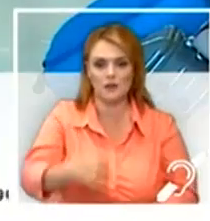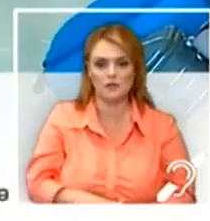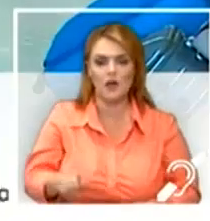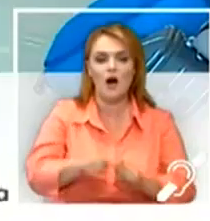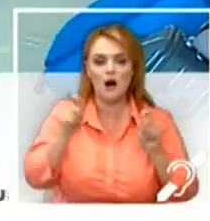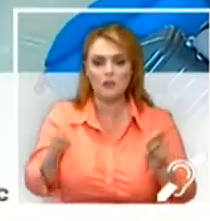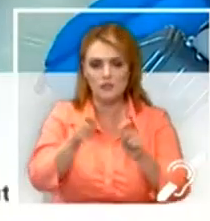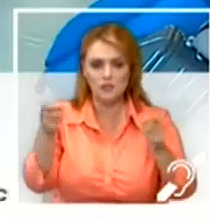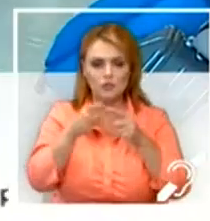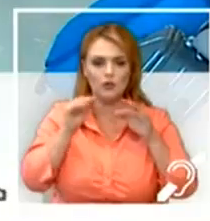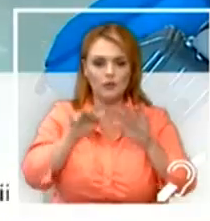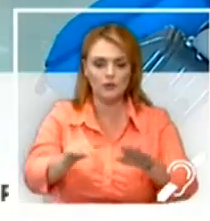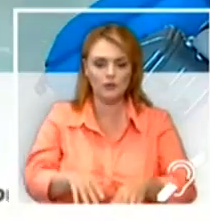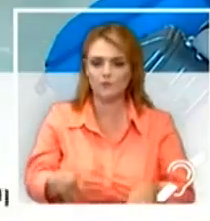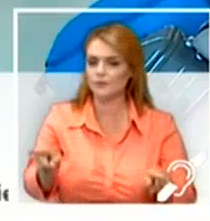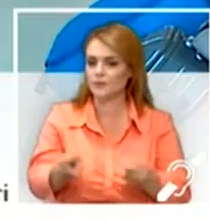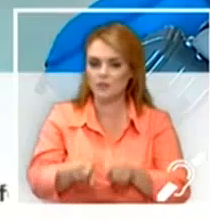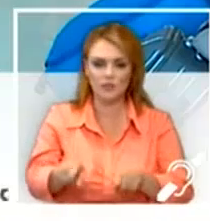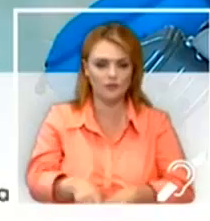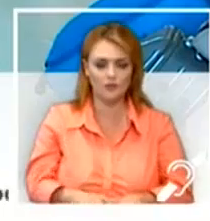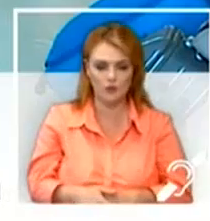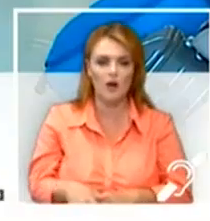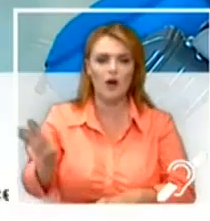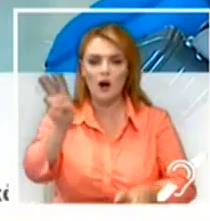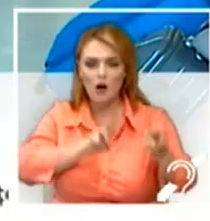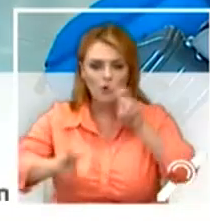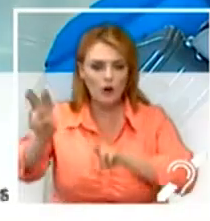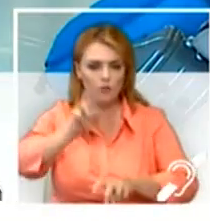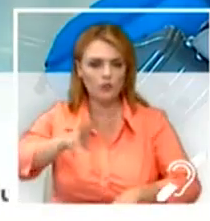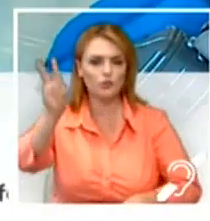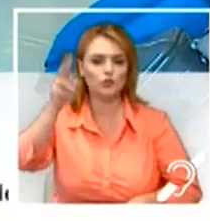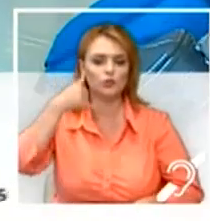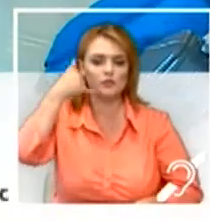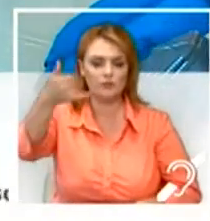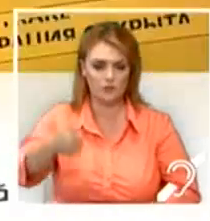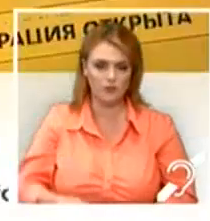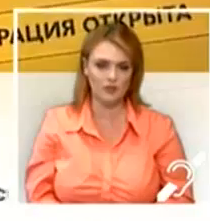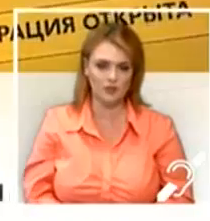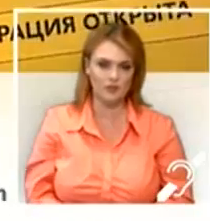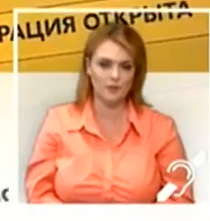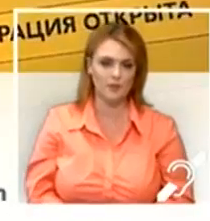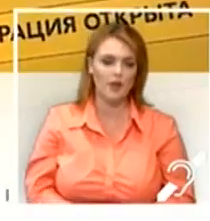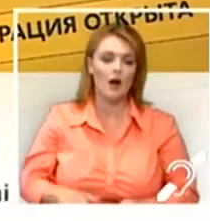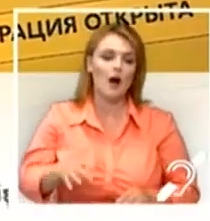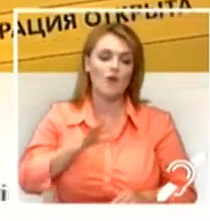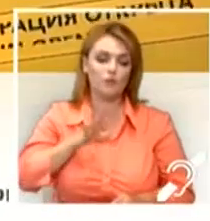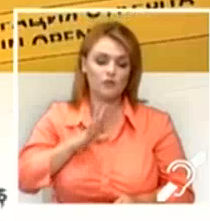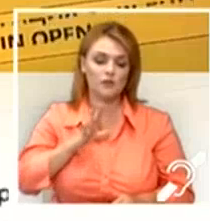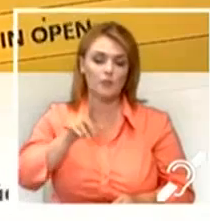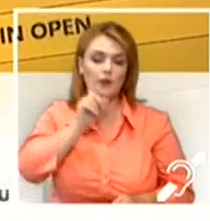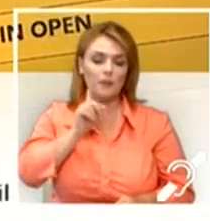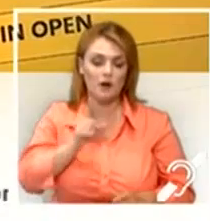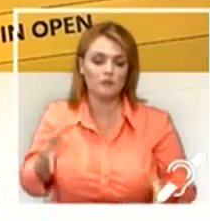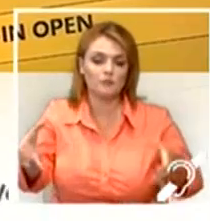penale, iar anterior, Procuratura pentru Combaterea Criminalității Organizate și Cauze Speciale a anunțat că a identificat un grup de suspecți